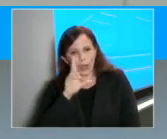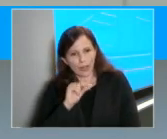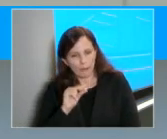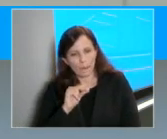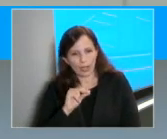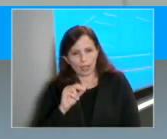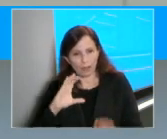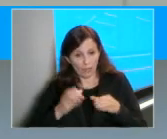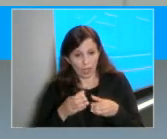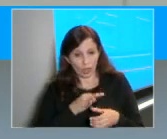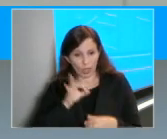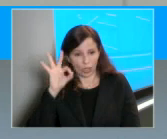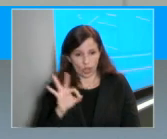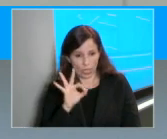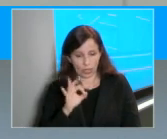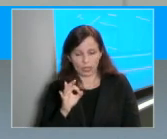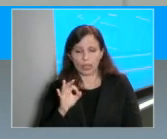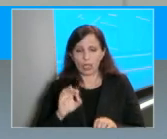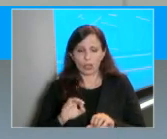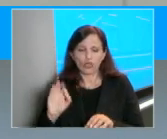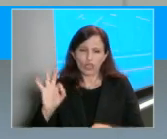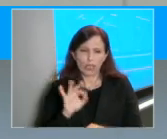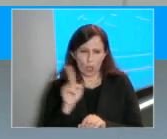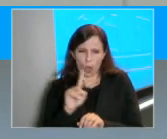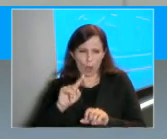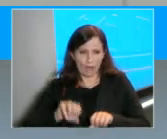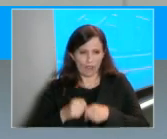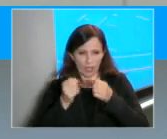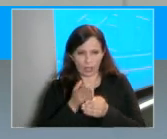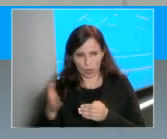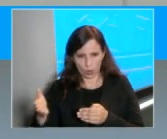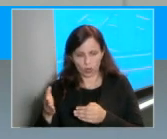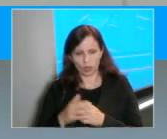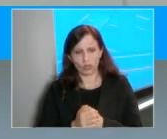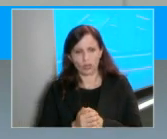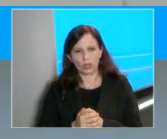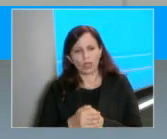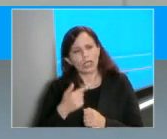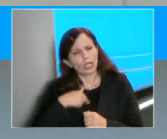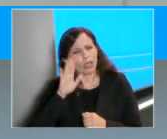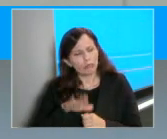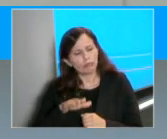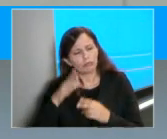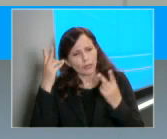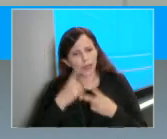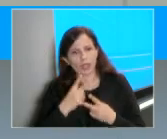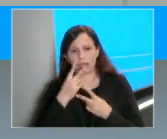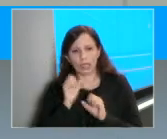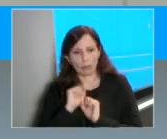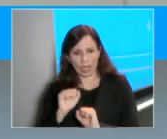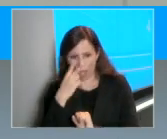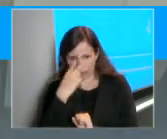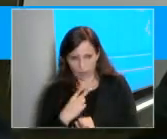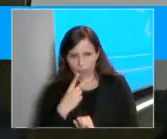הגוש. מי שיפרק את הגוש זה לא יהיה ש"ס. אתה יודע מה, אני גם יודע לחיות עם מה שאמרת תמיכה עיוורת. אנחנו אמרנו